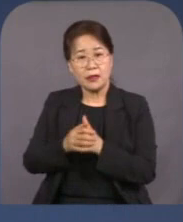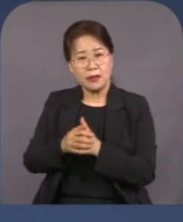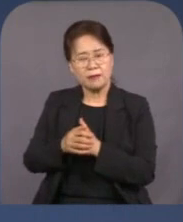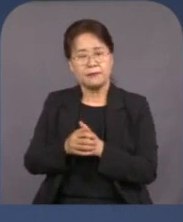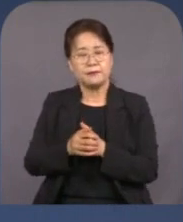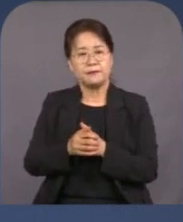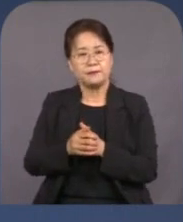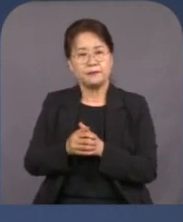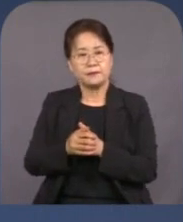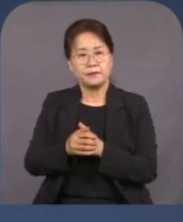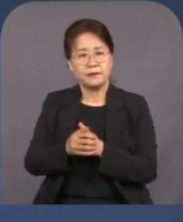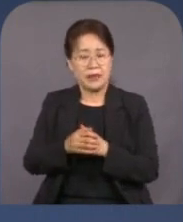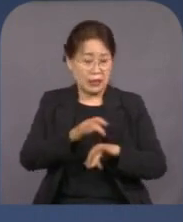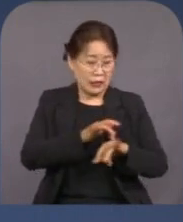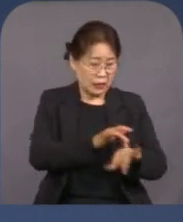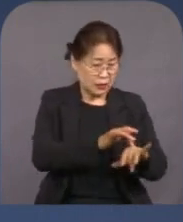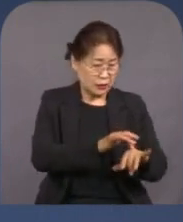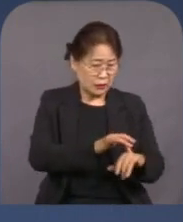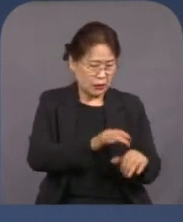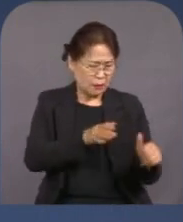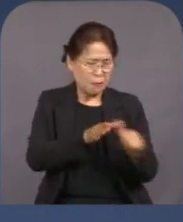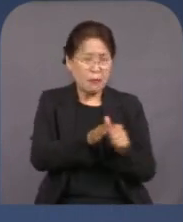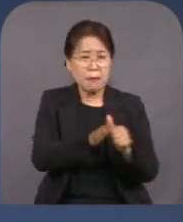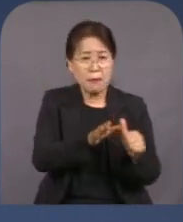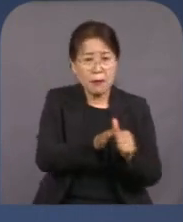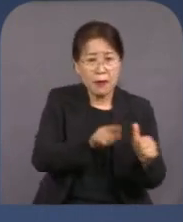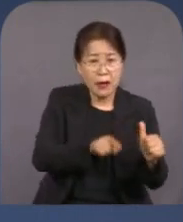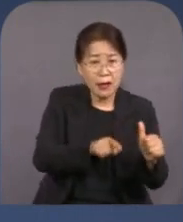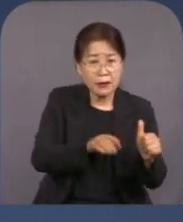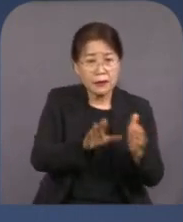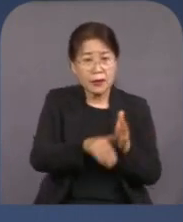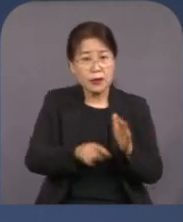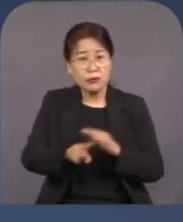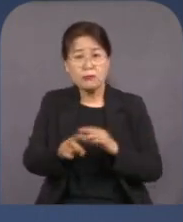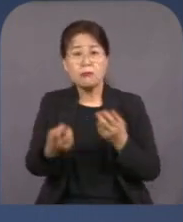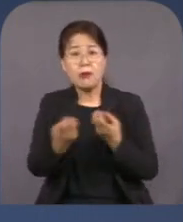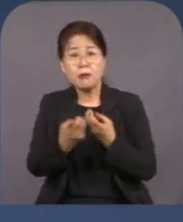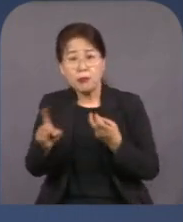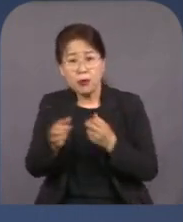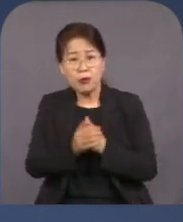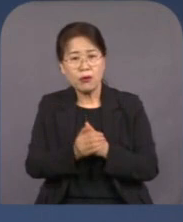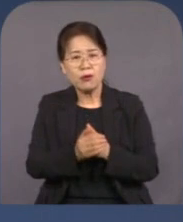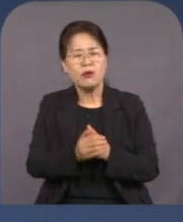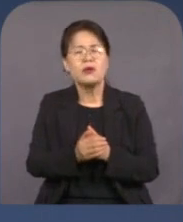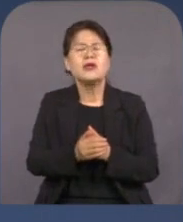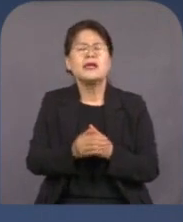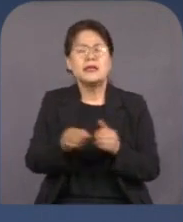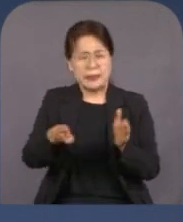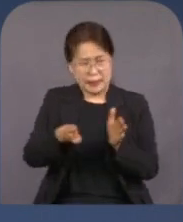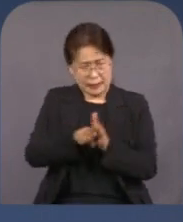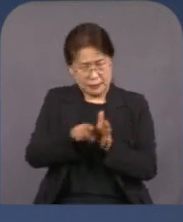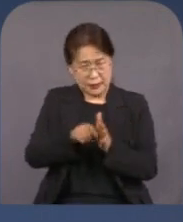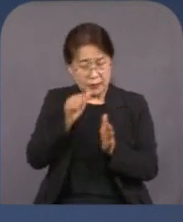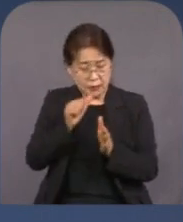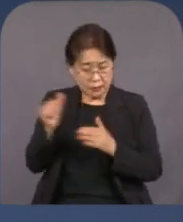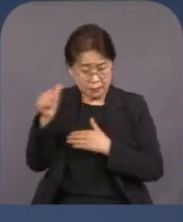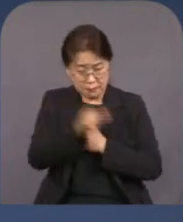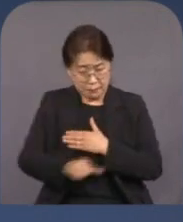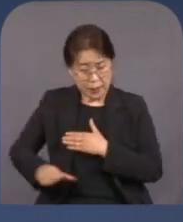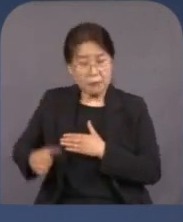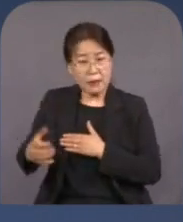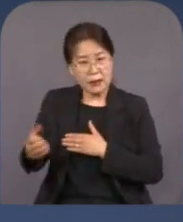들어보겠습니다 사탄이 불화살을 쏘아 될 때 우리는 어떻게 해야 되죠 믿음의 방패로 그 불화살을